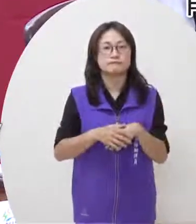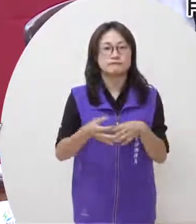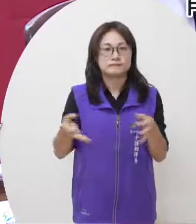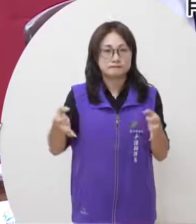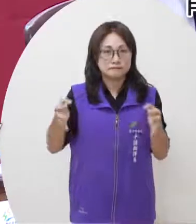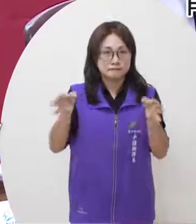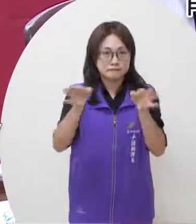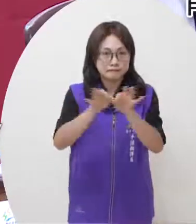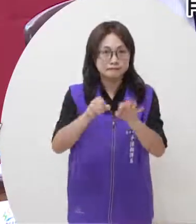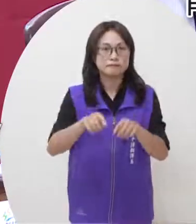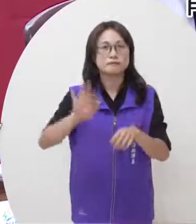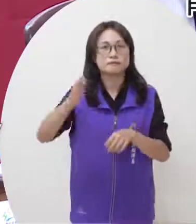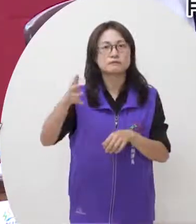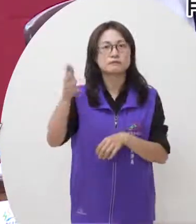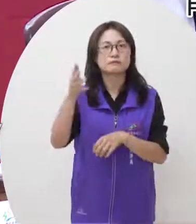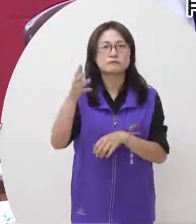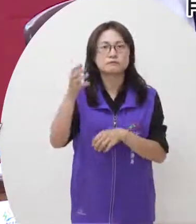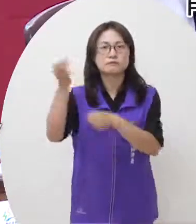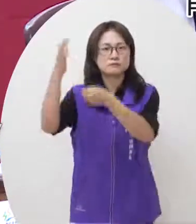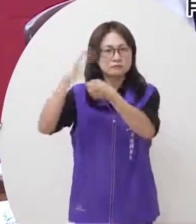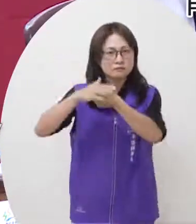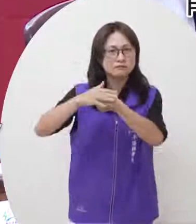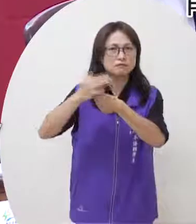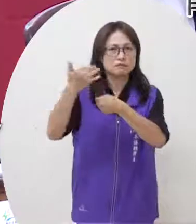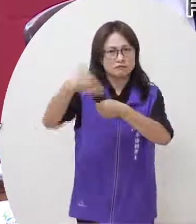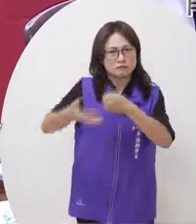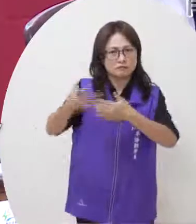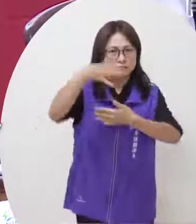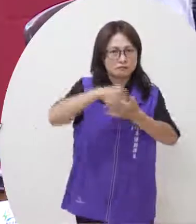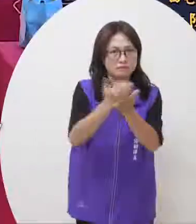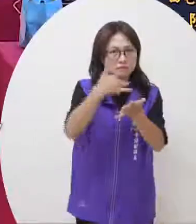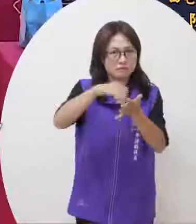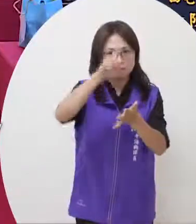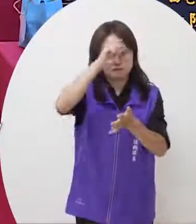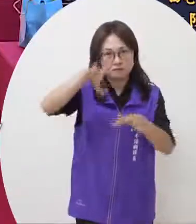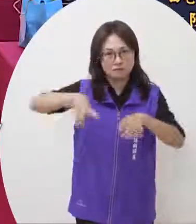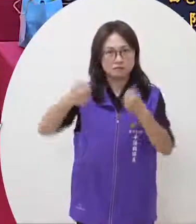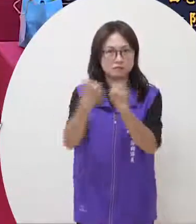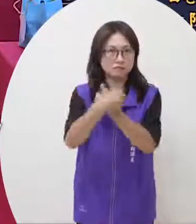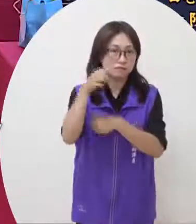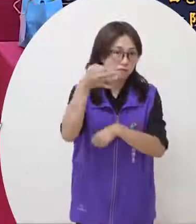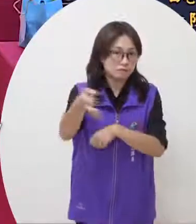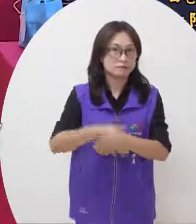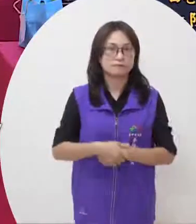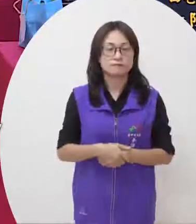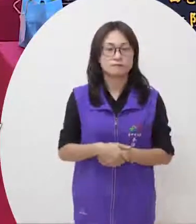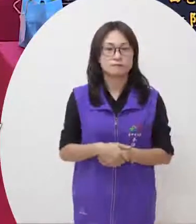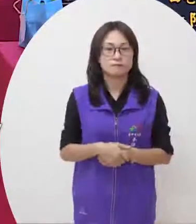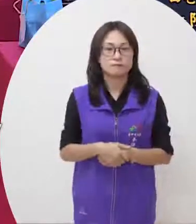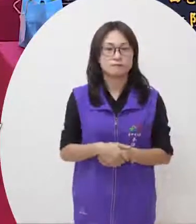为还没有纳入到本府预算，那您请先行垫付。以上报告。